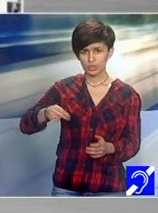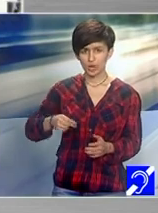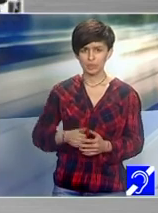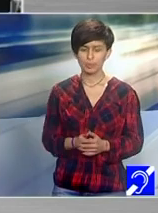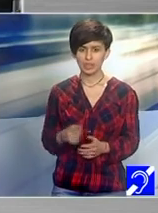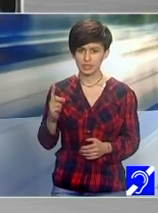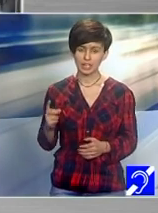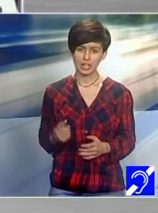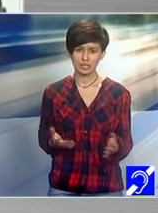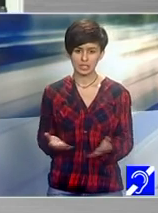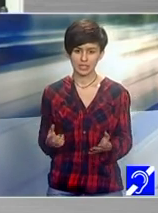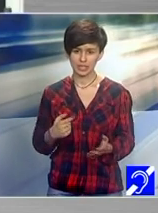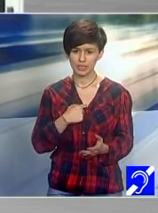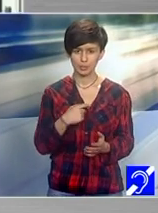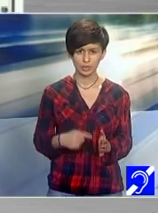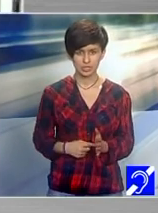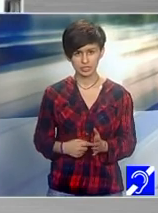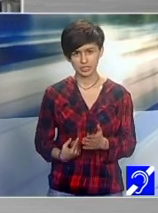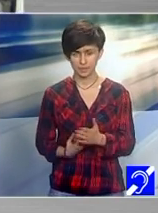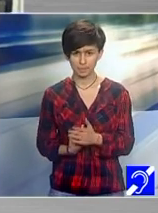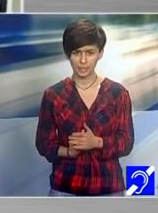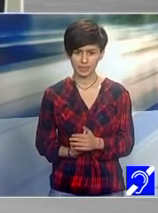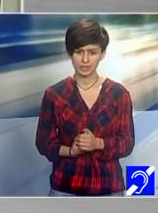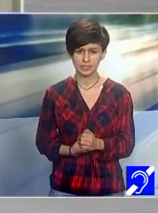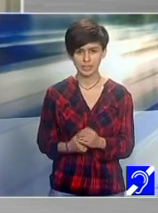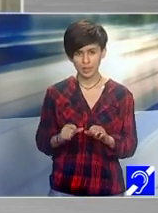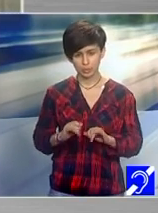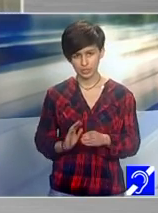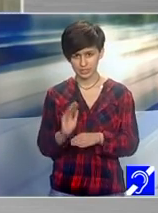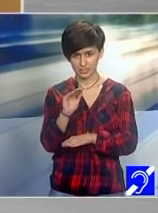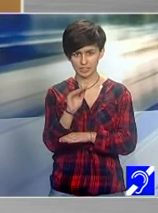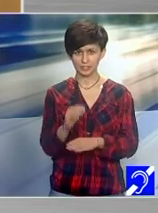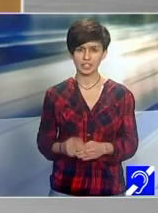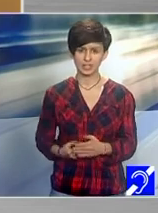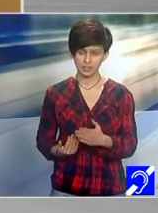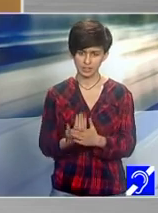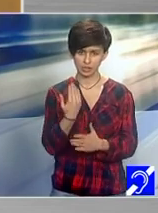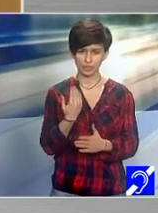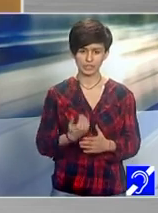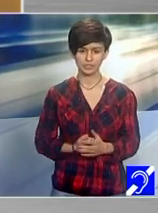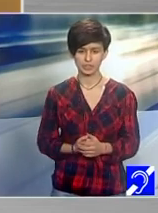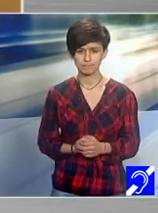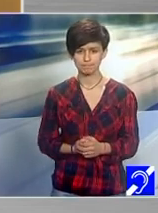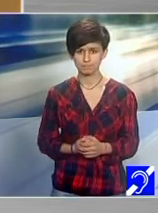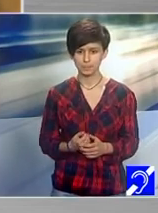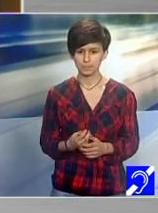un potențial, da, și ele chiar sunt inovative. Dacă v-ați uitat, niște studenți